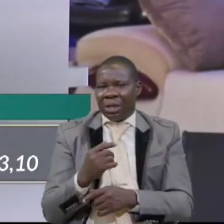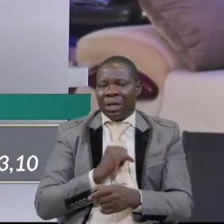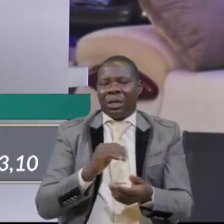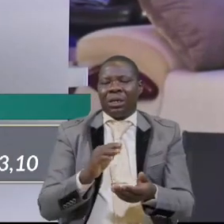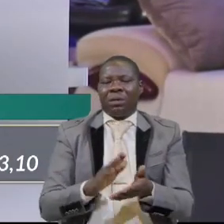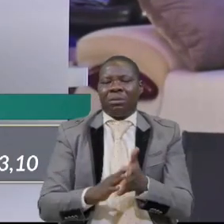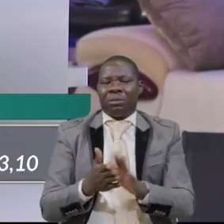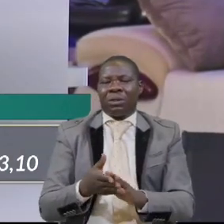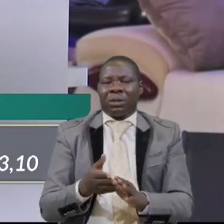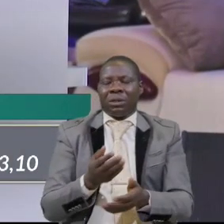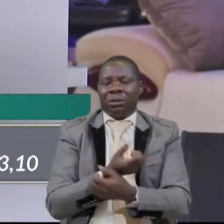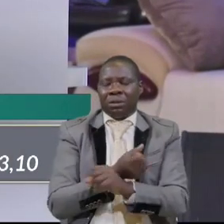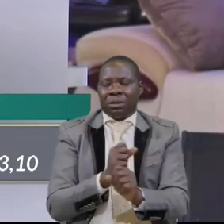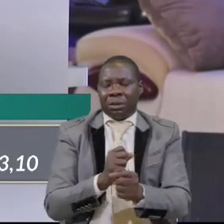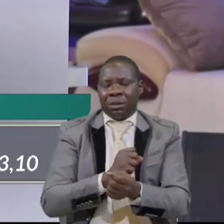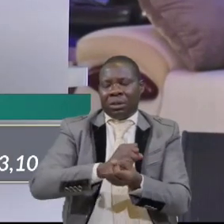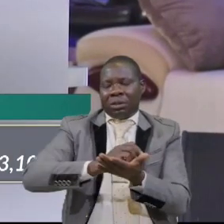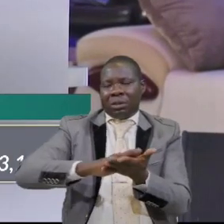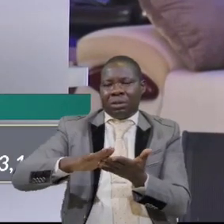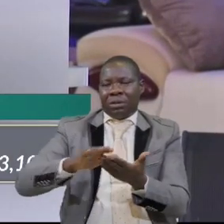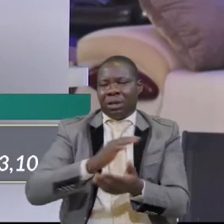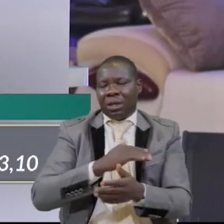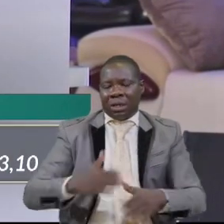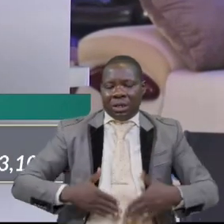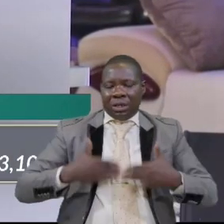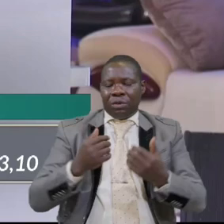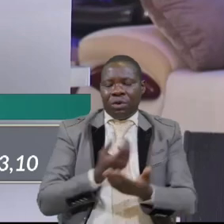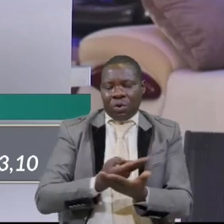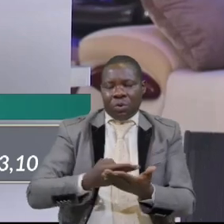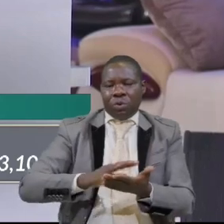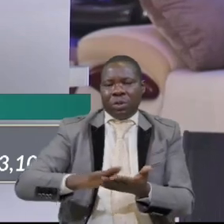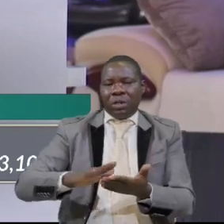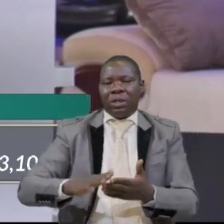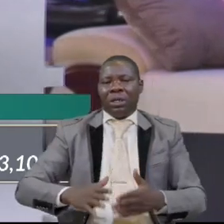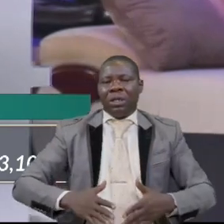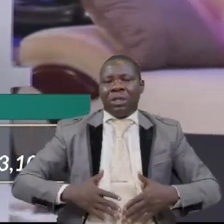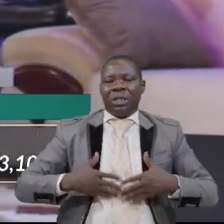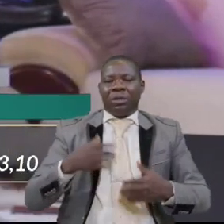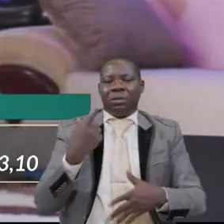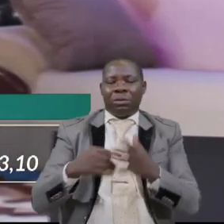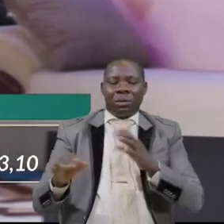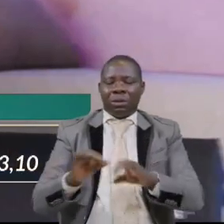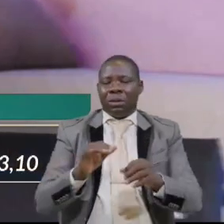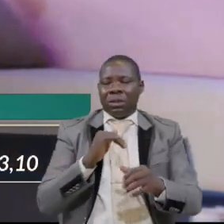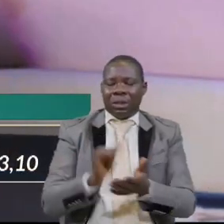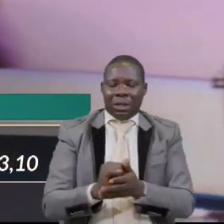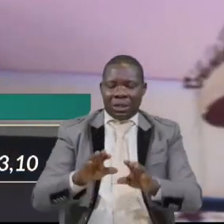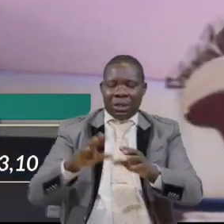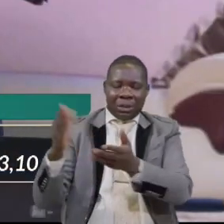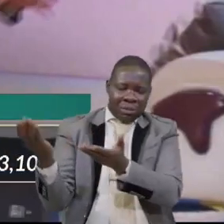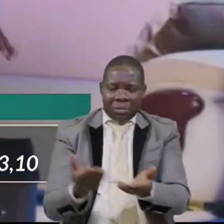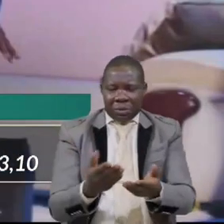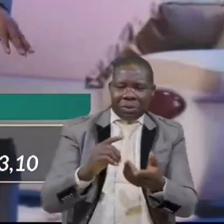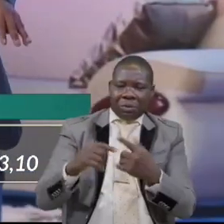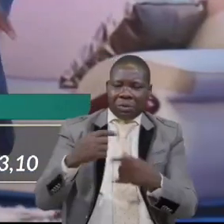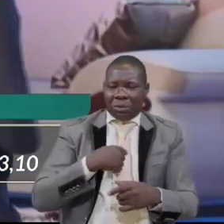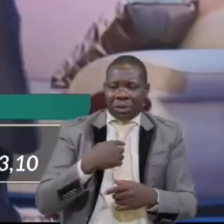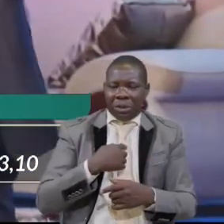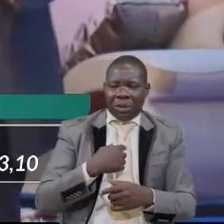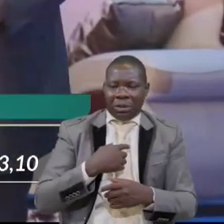j'étais sauvé, sanctifié et j'ai mené vie sainte. Et qu'est-ce que ça m'a rapporté? La persécution, la fosse au lion, oh,